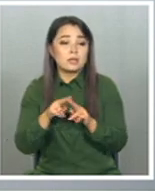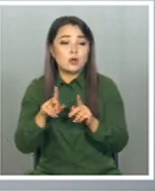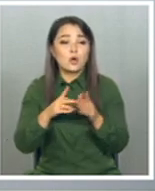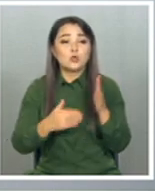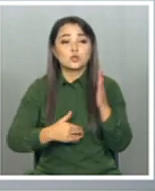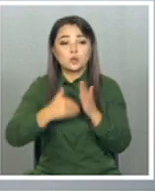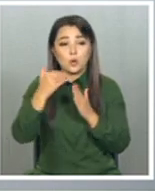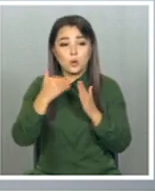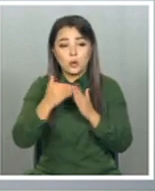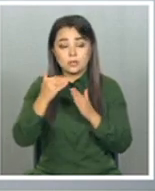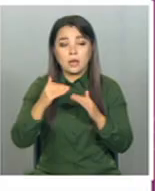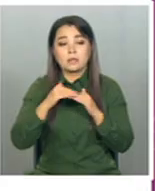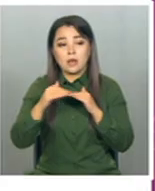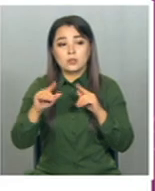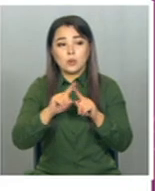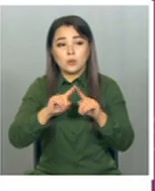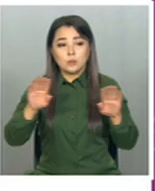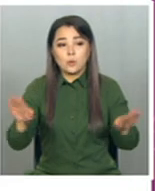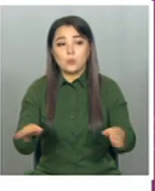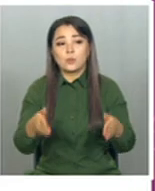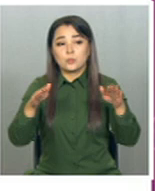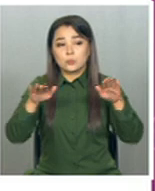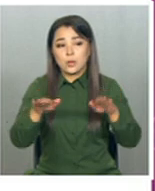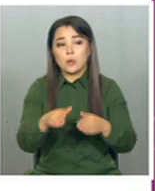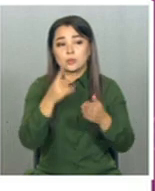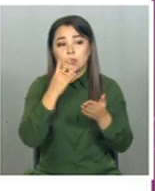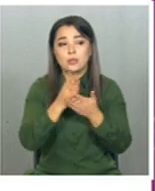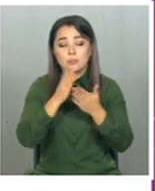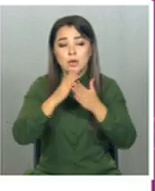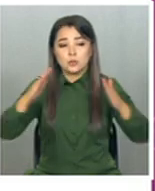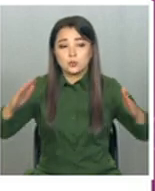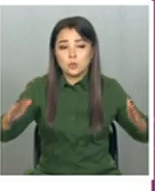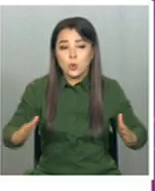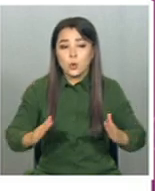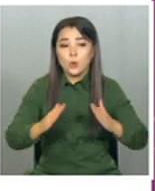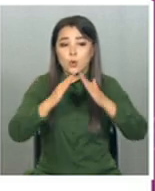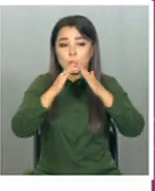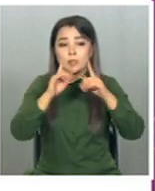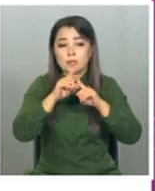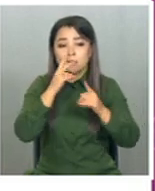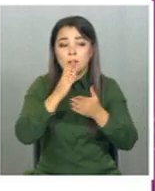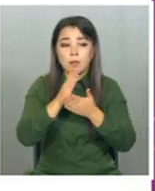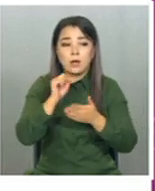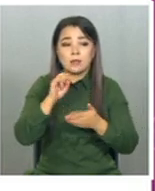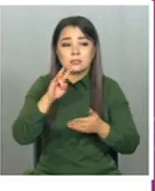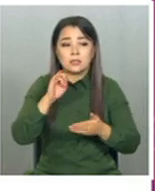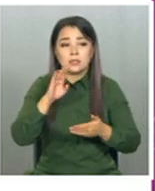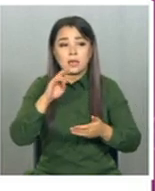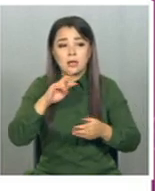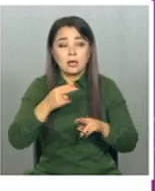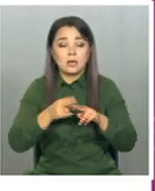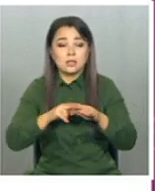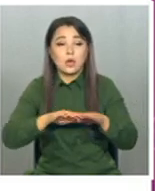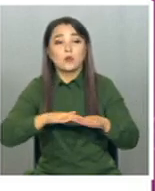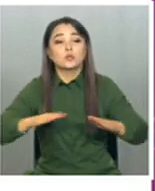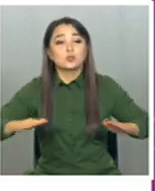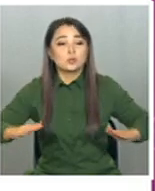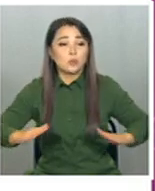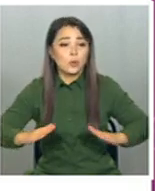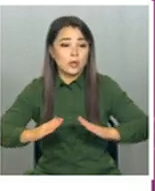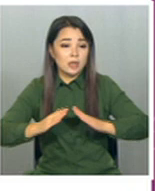қарай доғаланып қатпарлануы. Қараңыздар, бұл жерде антиклиналь, міне балар, жоғары